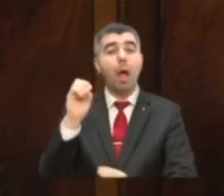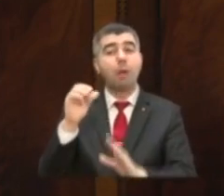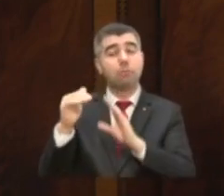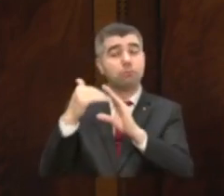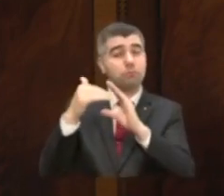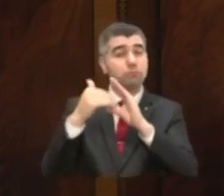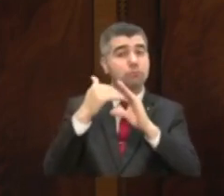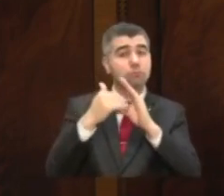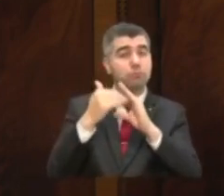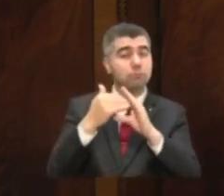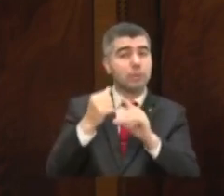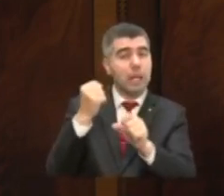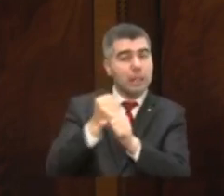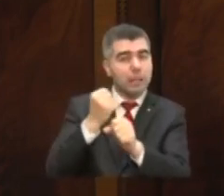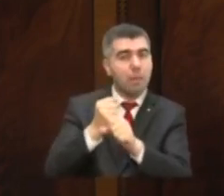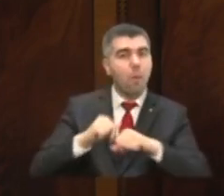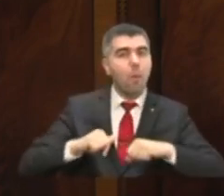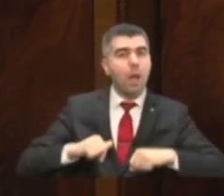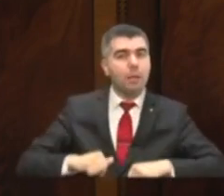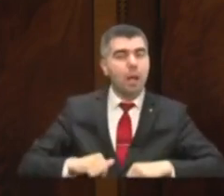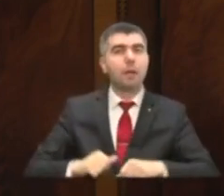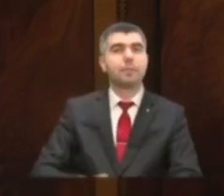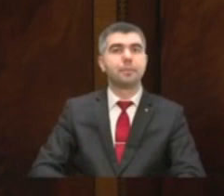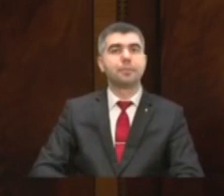تشتغل الوزارة على تدقيقها